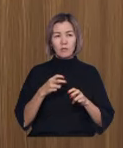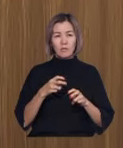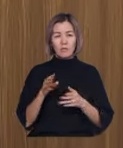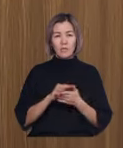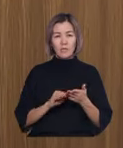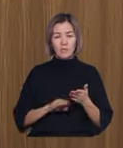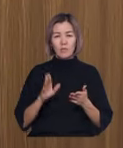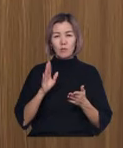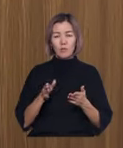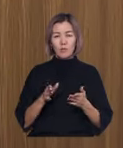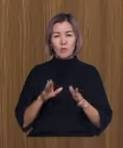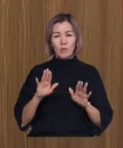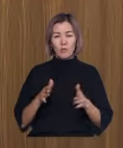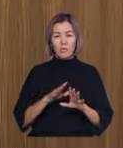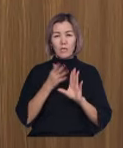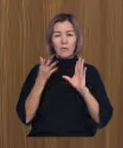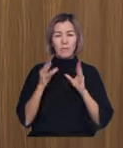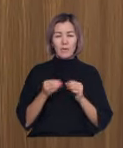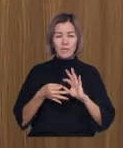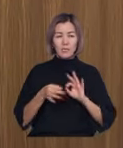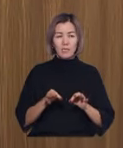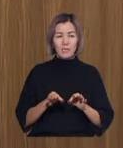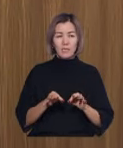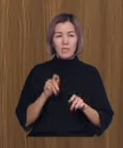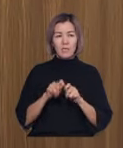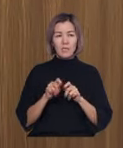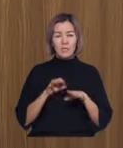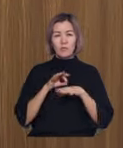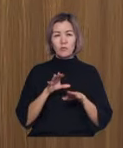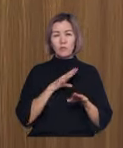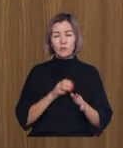хаттама толтырылды. Оқиғаның барлық мән-жайларын анықтау үшін тергеу жүргізілуде.